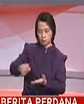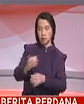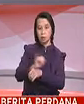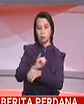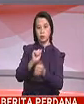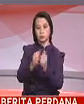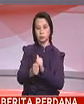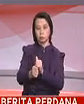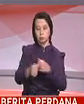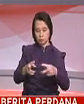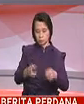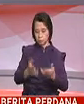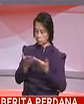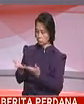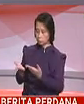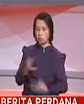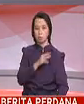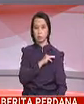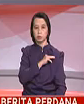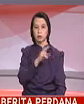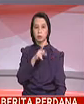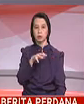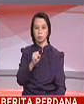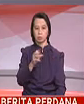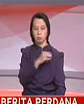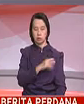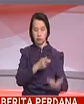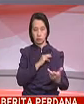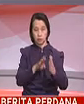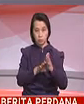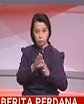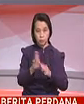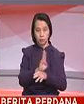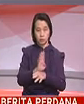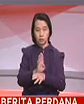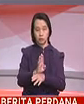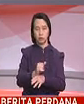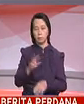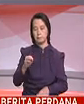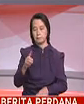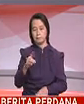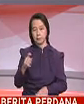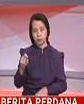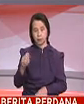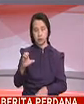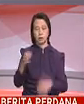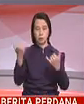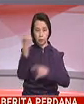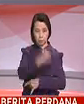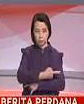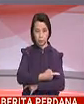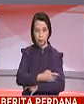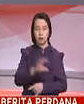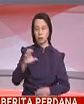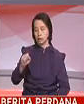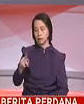sukan yang dilancarkan oleh Kementerian Belia dan Sukan KBS dan Kementerian Pembangunan Usahawan dan Koperasi MEDEC pada hari ini. Objektif utama